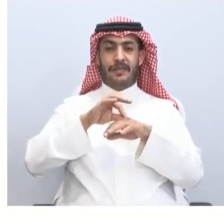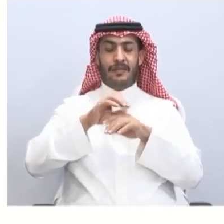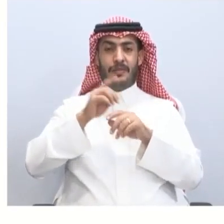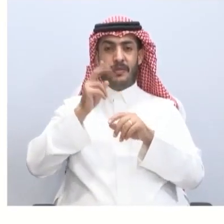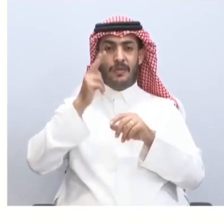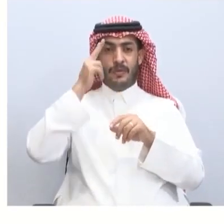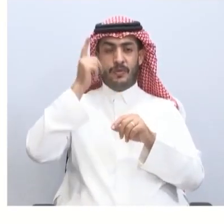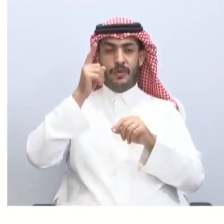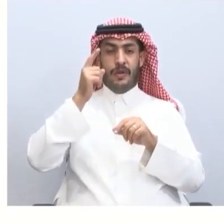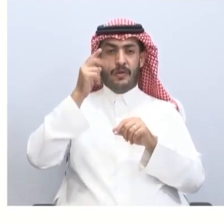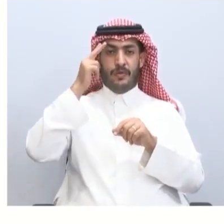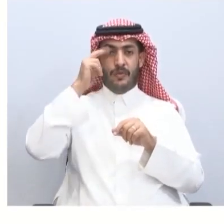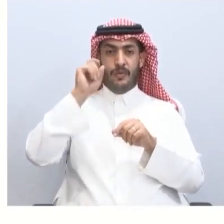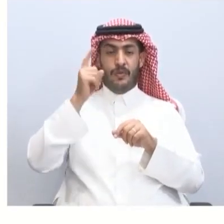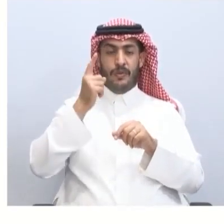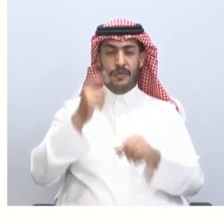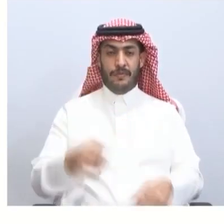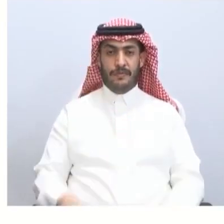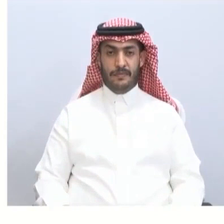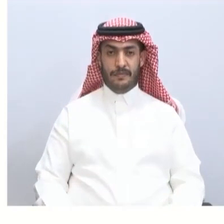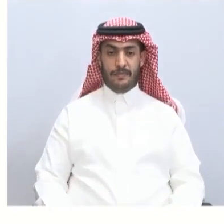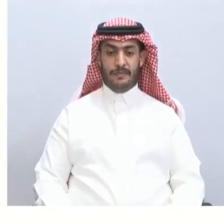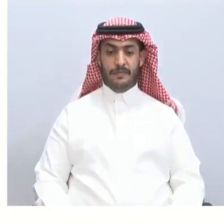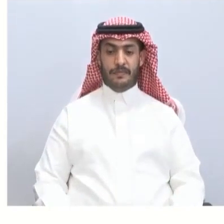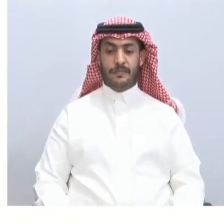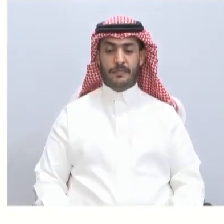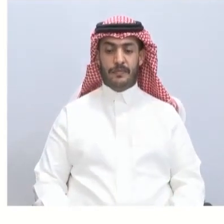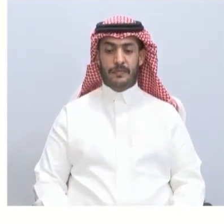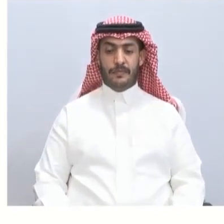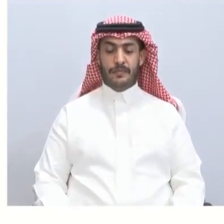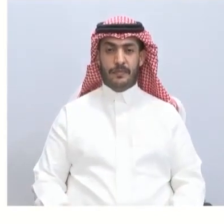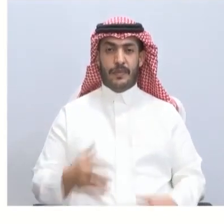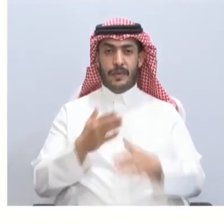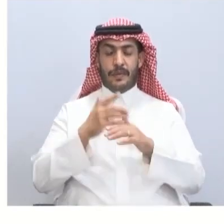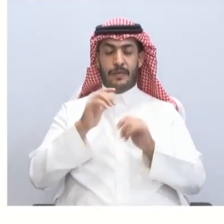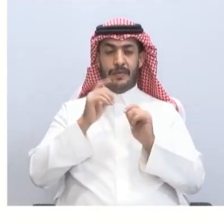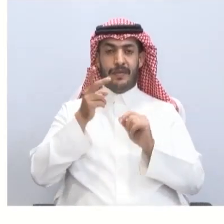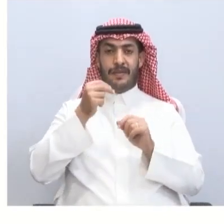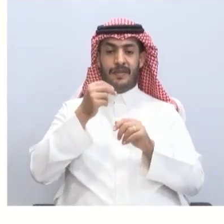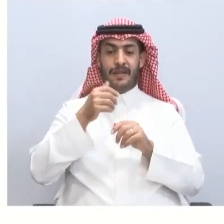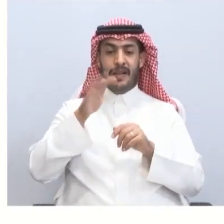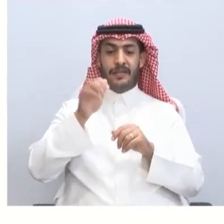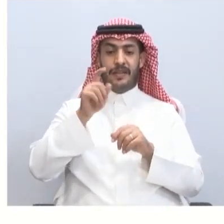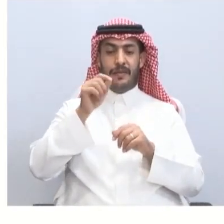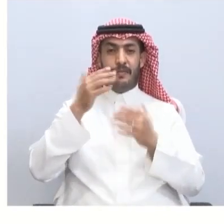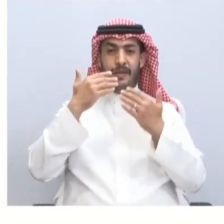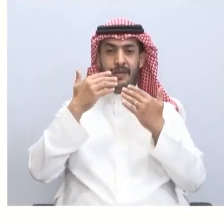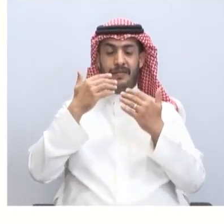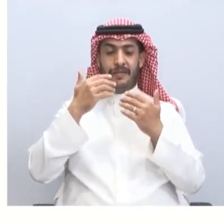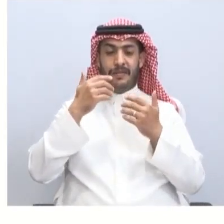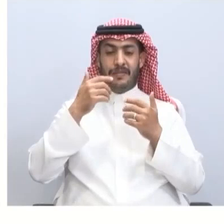الاولى عنها مع ذلك فقد منع اشراف مكه